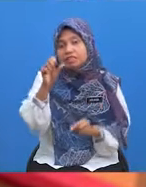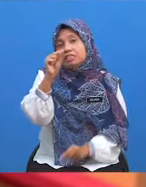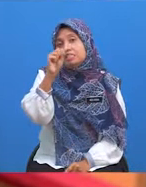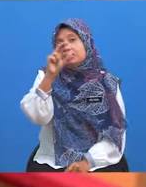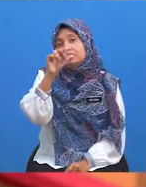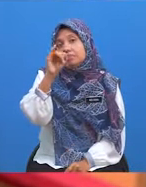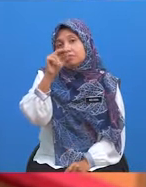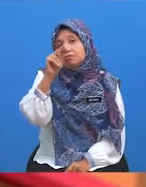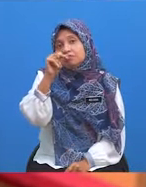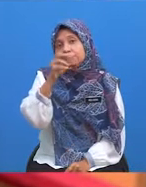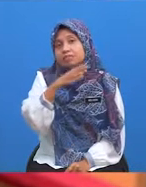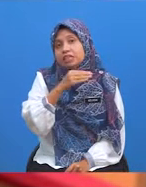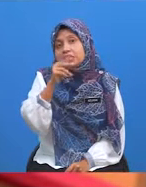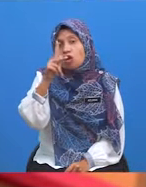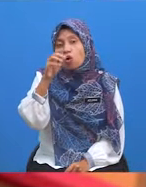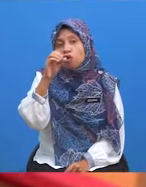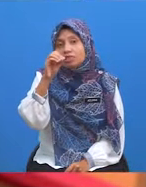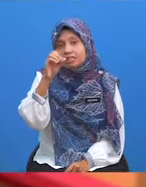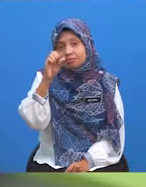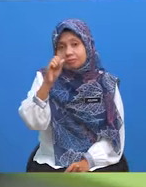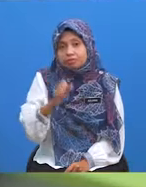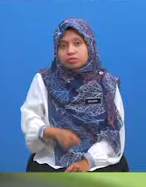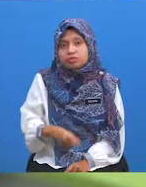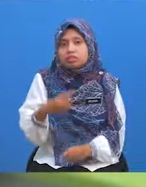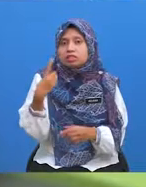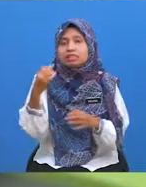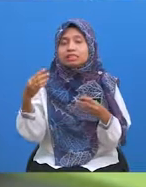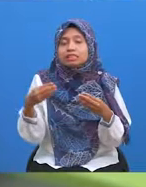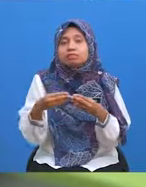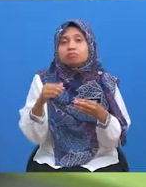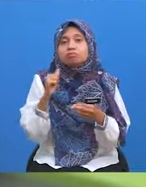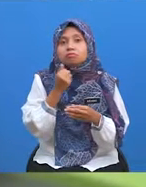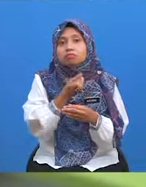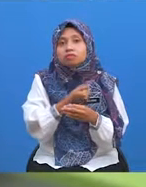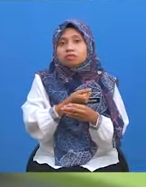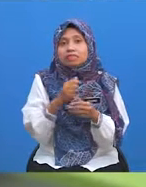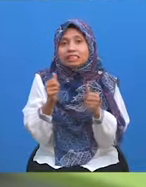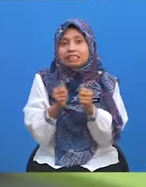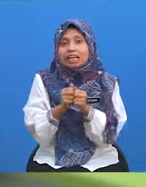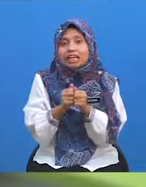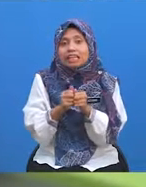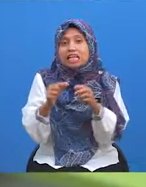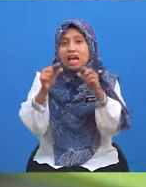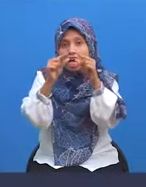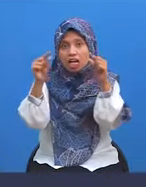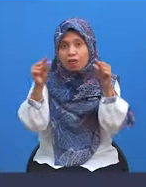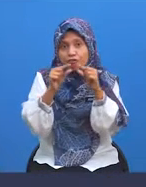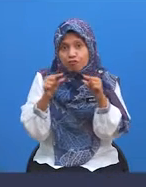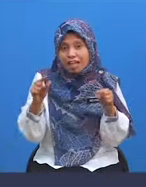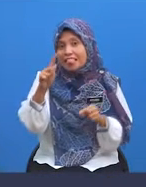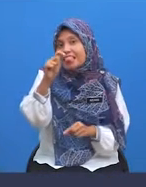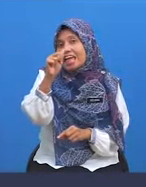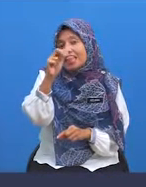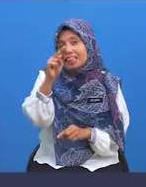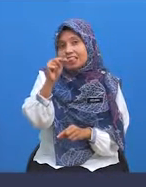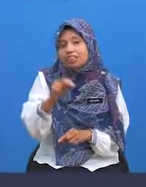theta dan cos theta. Kita akan sambung dengan graf fungsi yang seterusnya